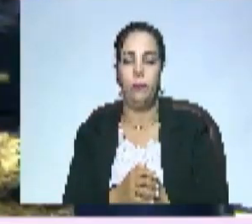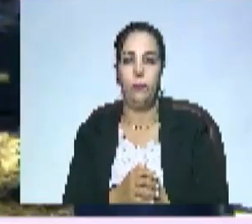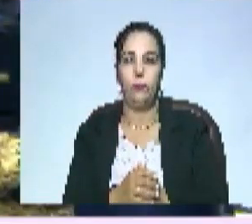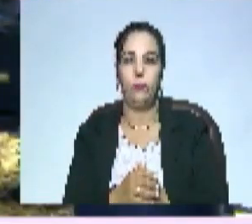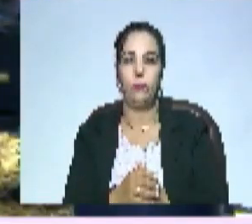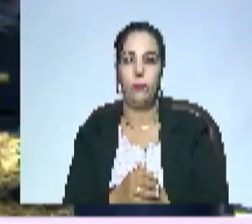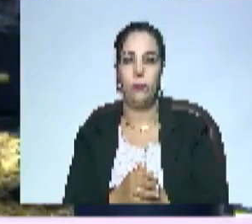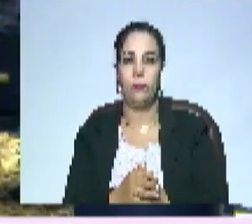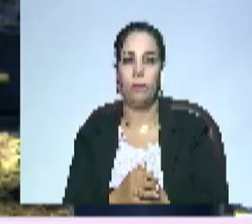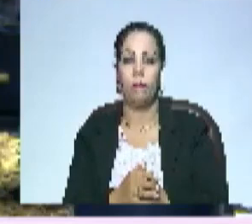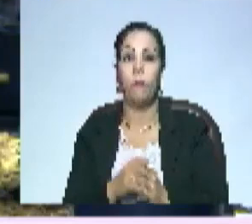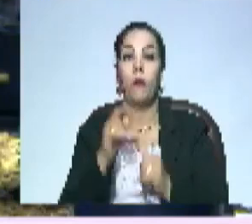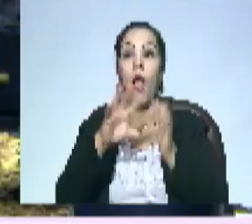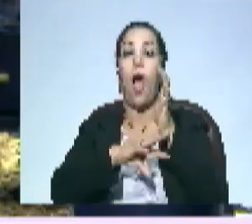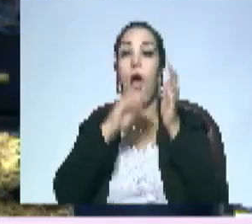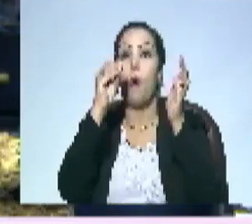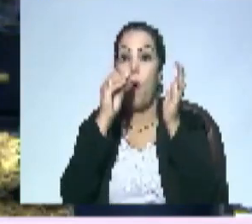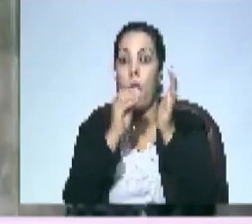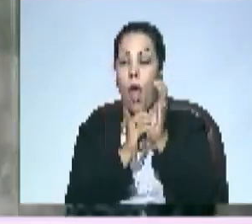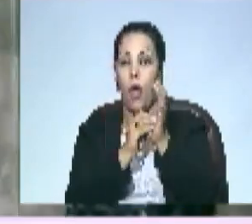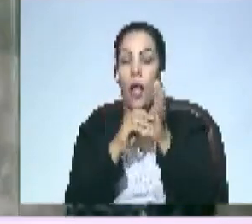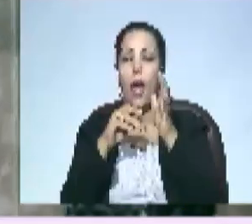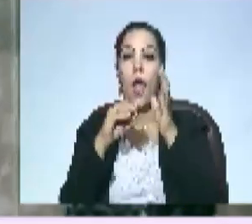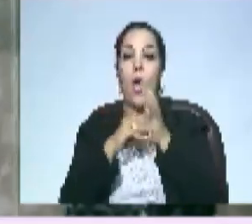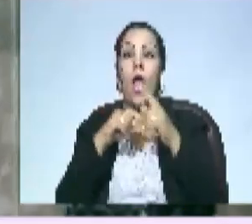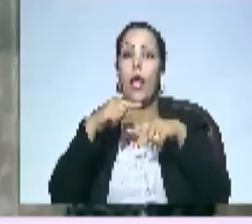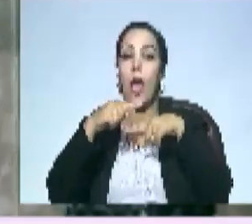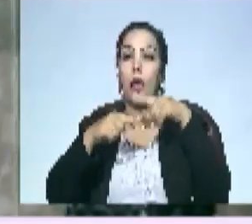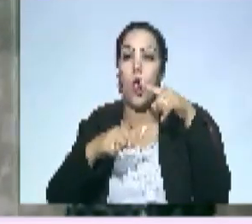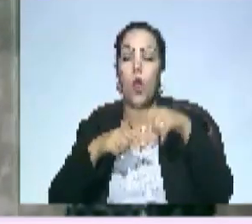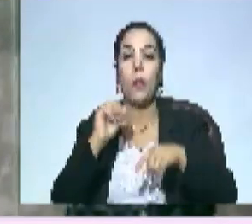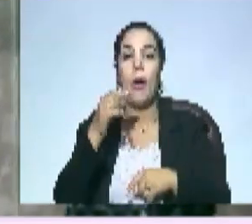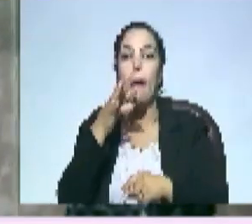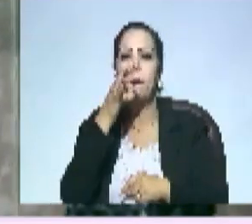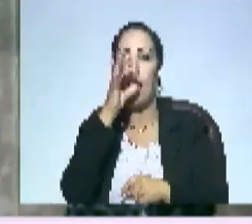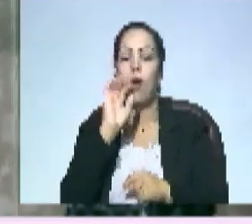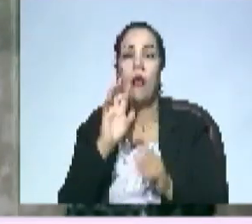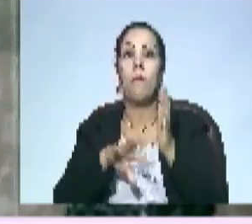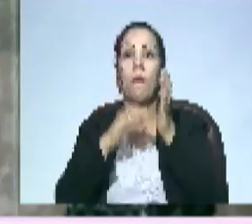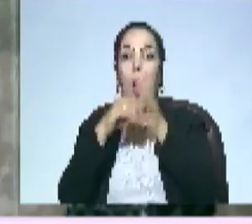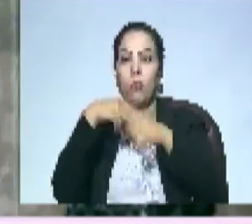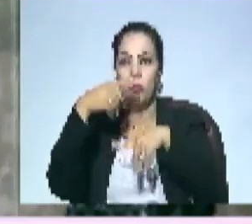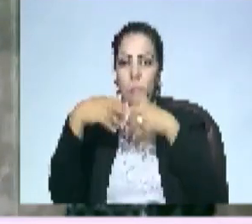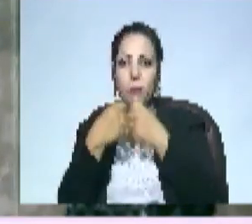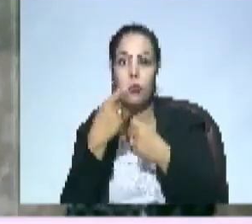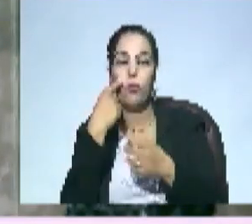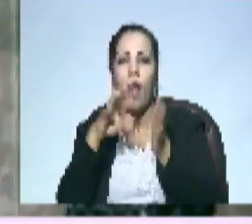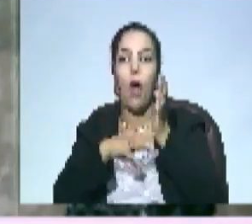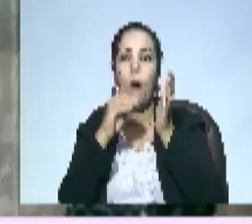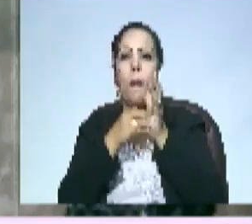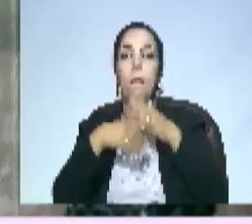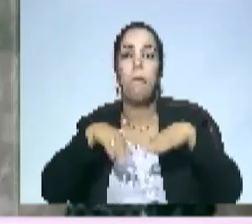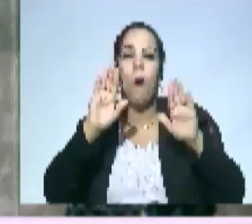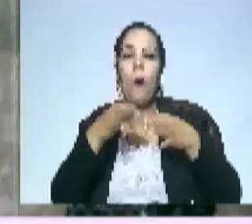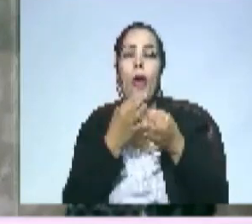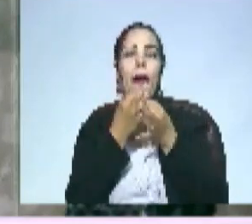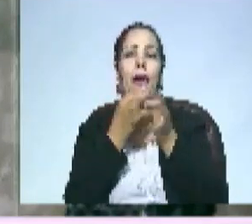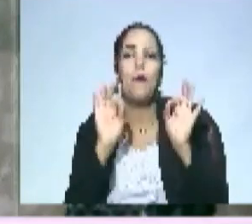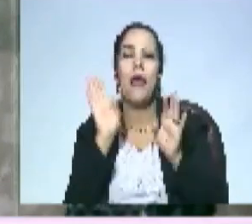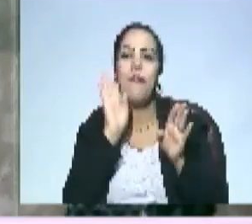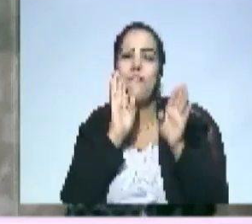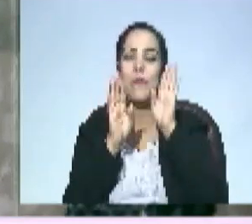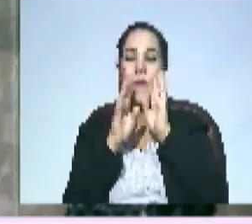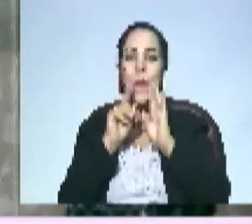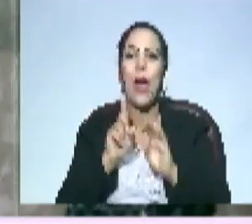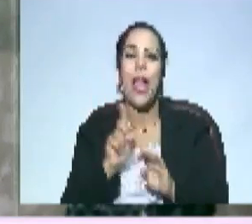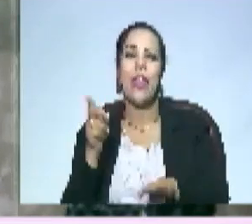كده يبقى كده اول حاجه الكنالوني الحادق اللي ما تبعش معانا من بدايه الحلقه الحلقه بتبقى موجوده كامله على صفحه هي